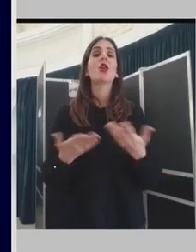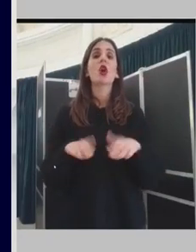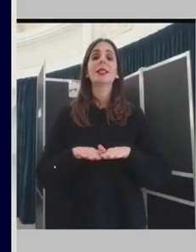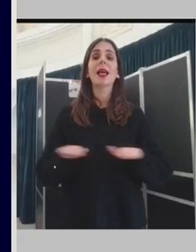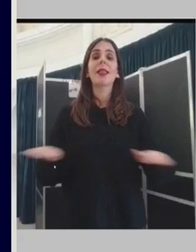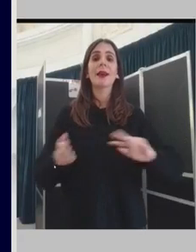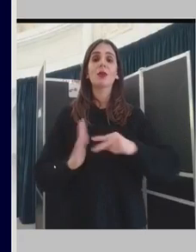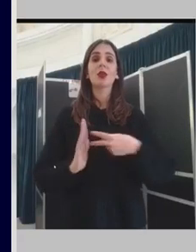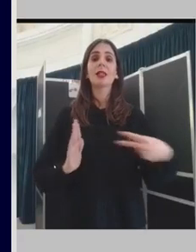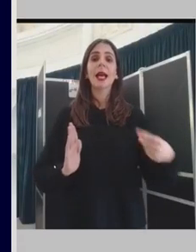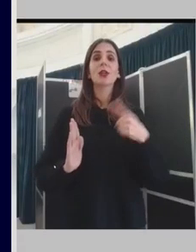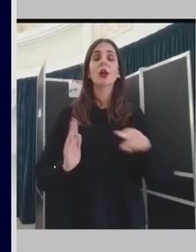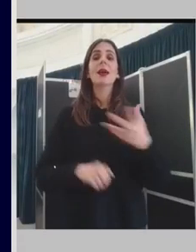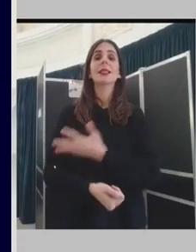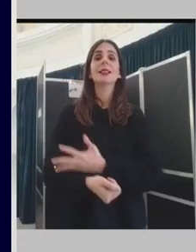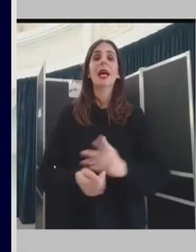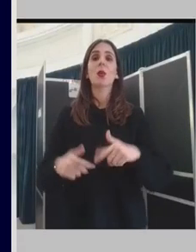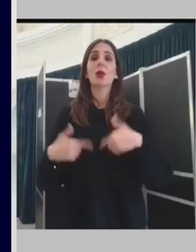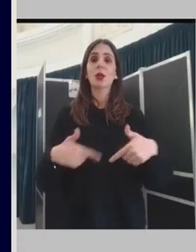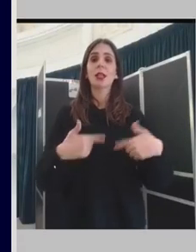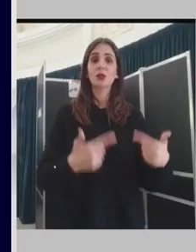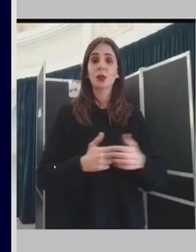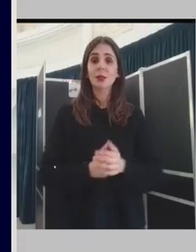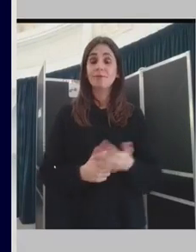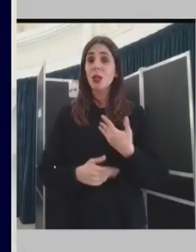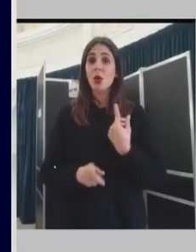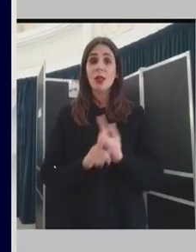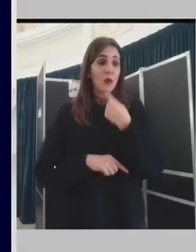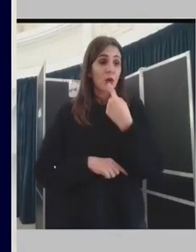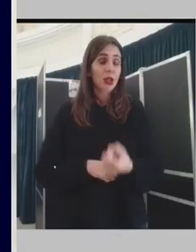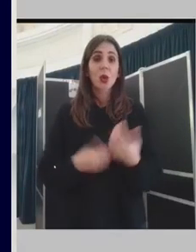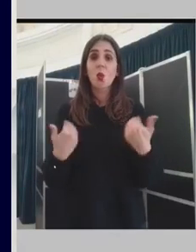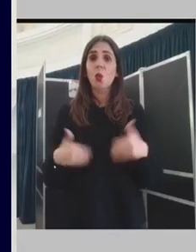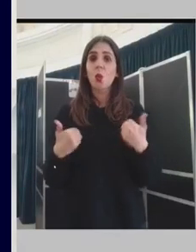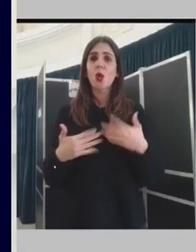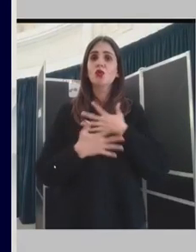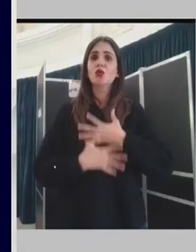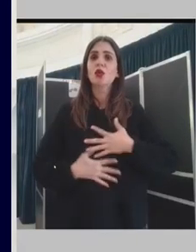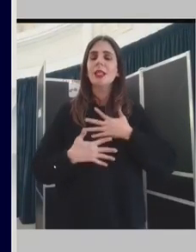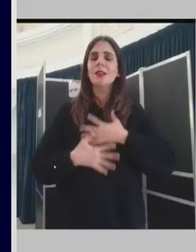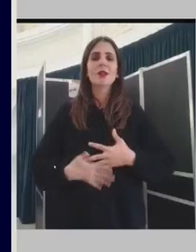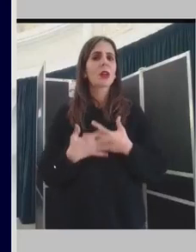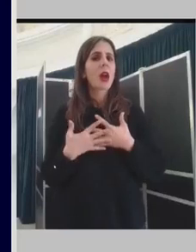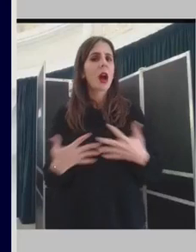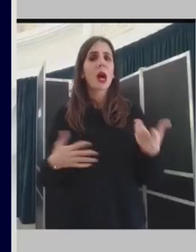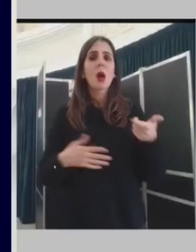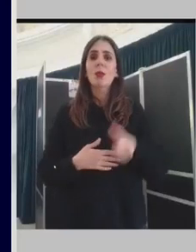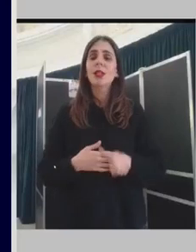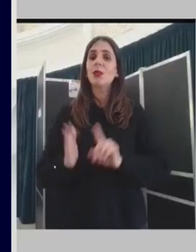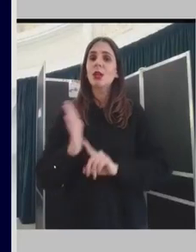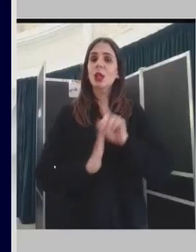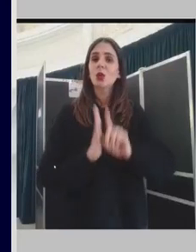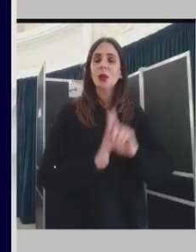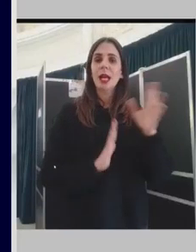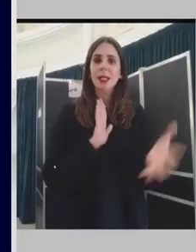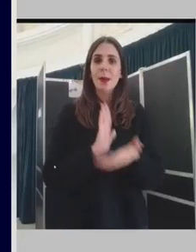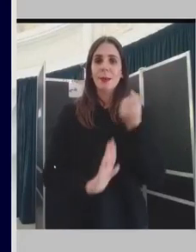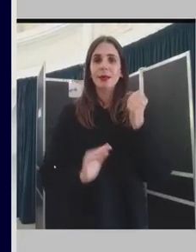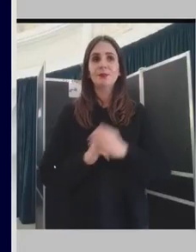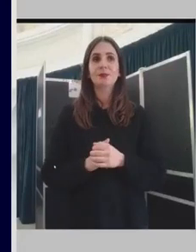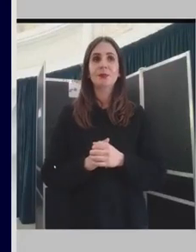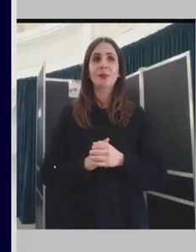la donazione di sangue. E devo dire che veramente con grande soddisfazione sta dando dei bei risultati. Ecco, il mio desiderio,